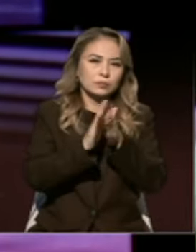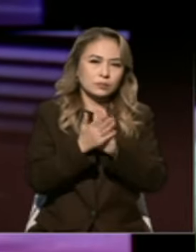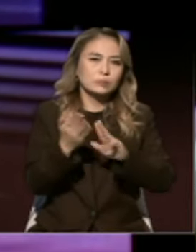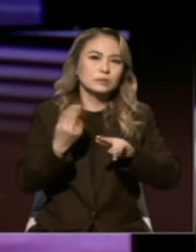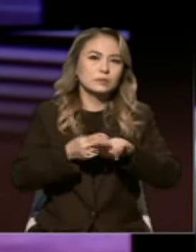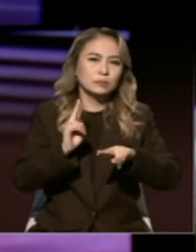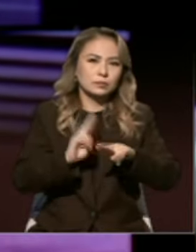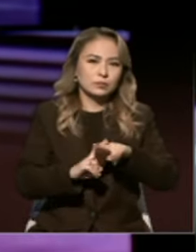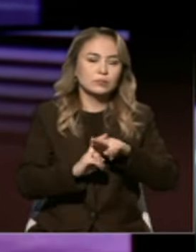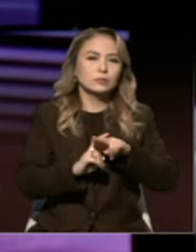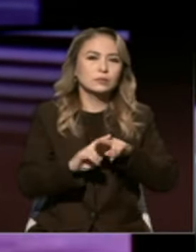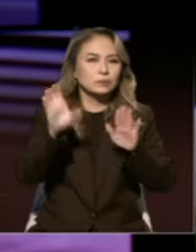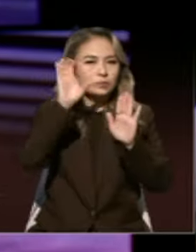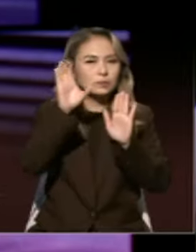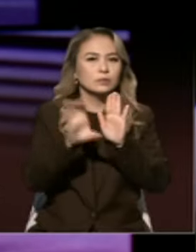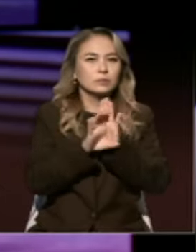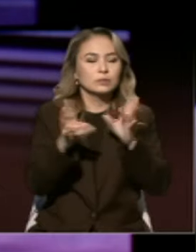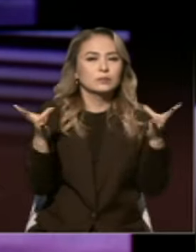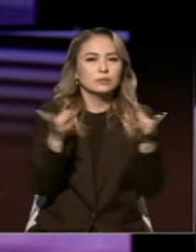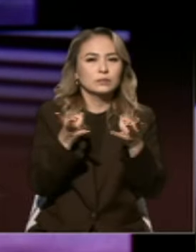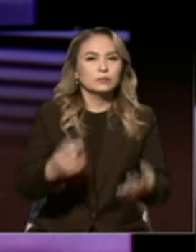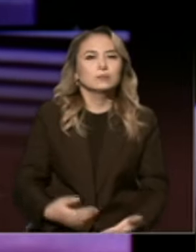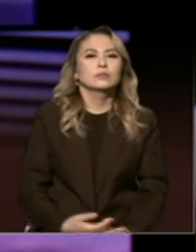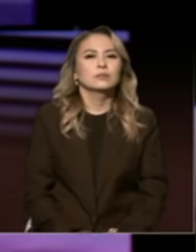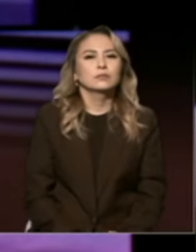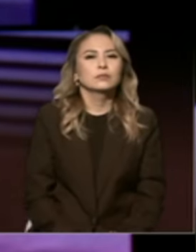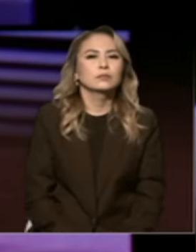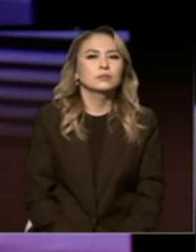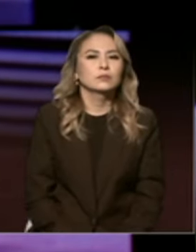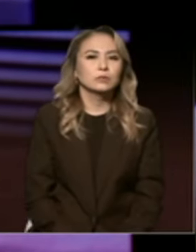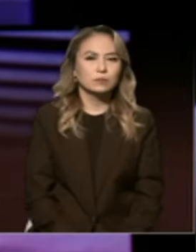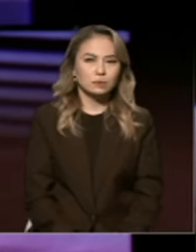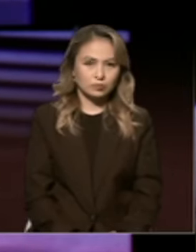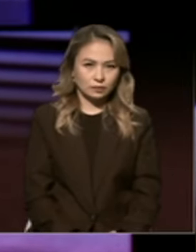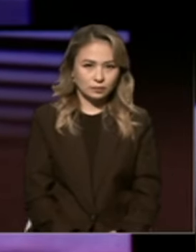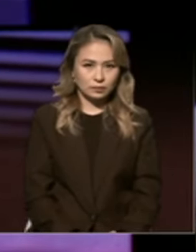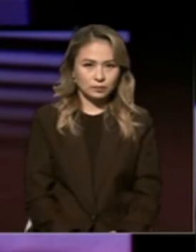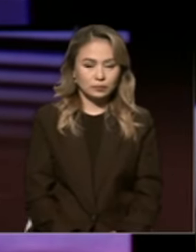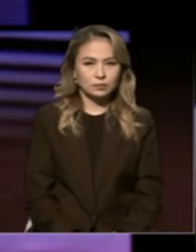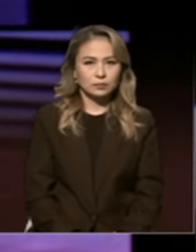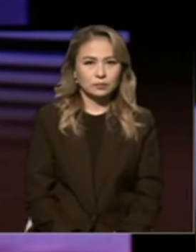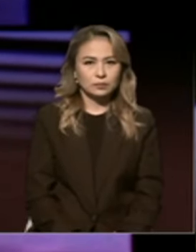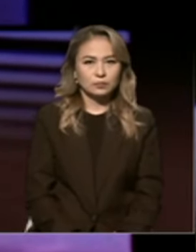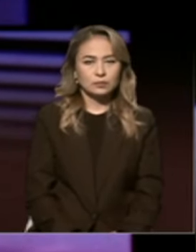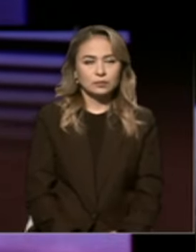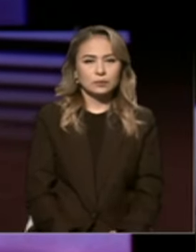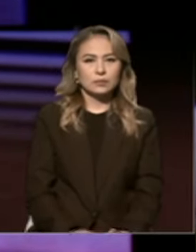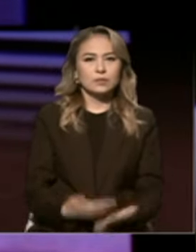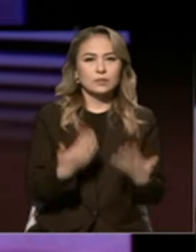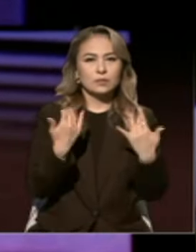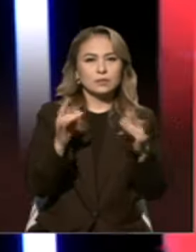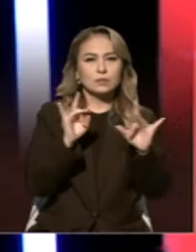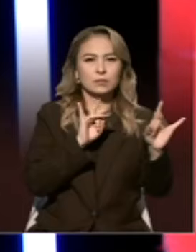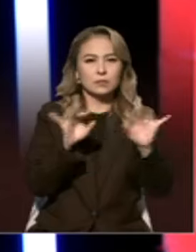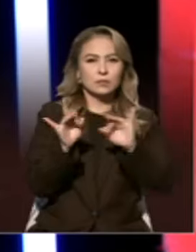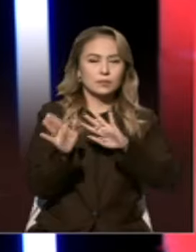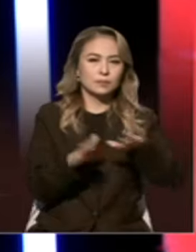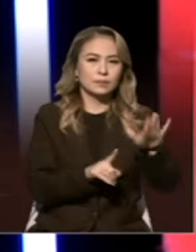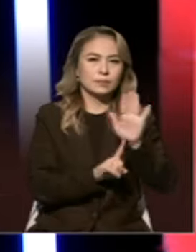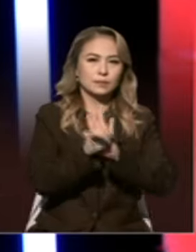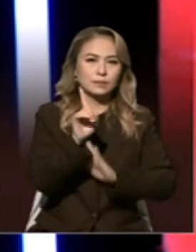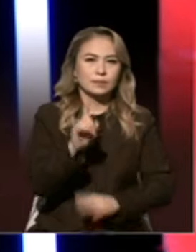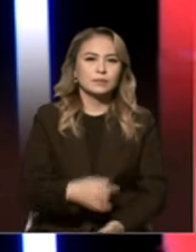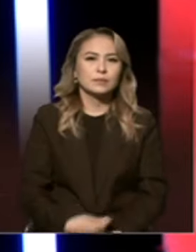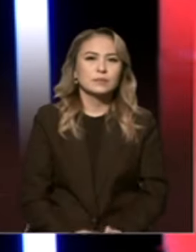сондықтан да тәртіпке бағыну керек. Мәжбүрлеп көшу мен міндеттеп көшірудің айырмашылығы бар ма деген сұрақты Геннадий Мырза, кешірім сұраймыз. Үзілістен кейін